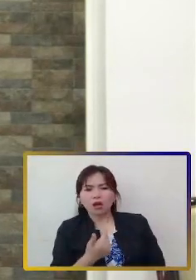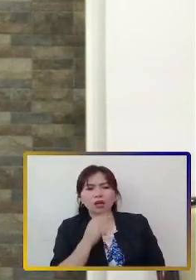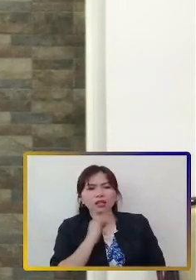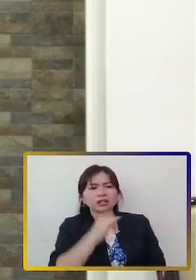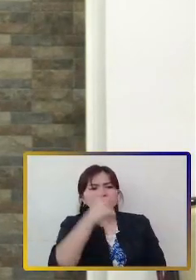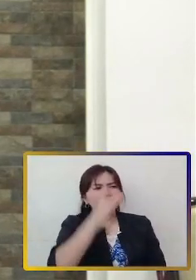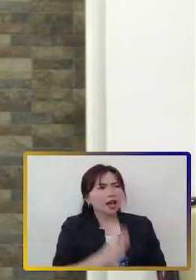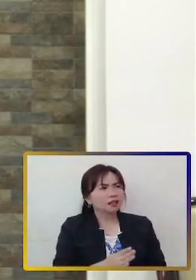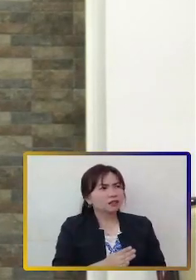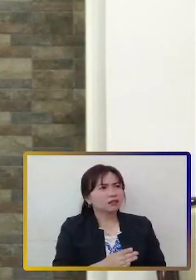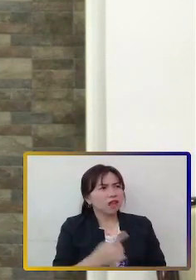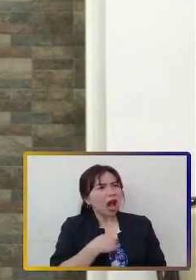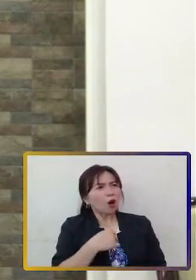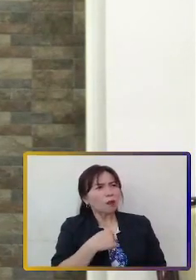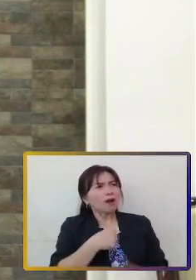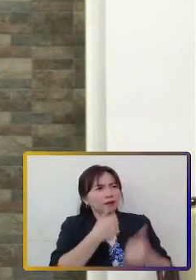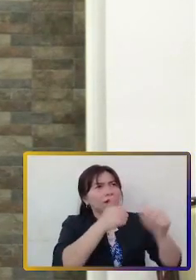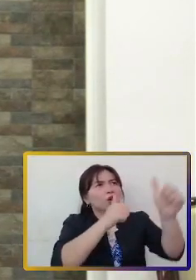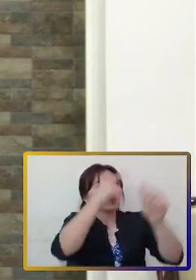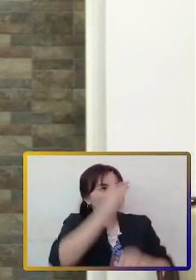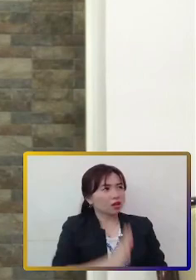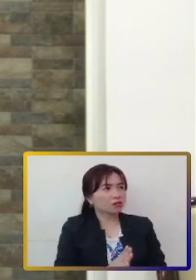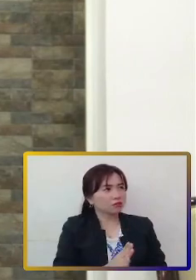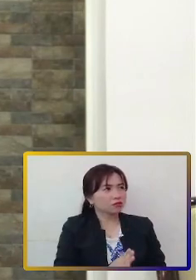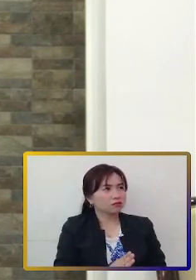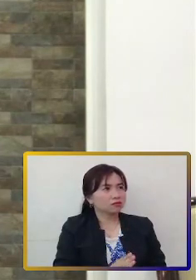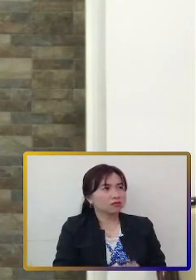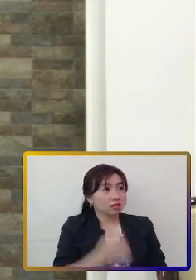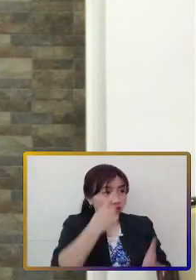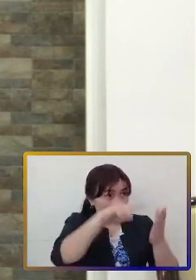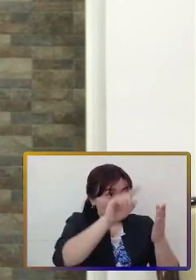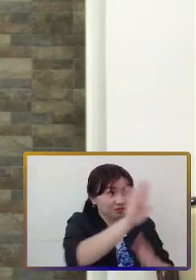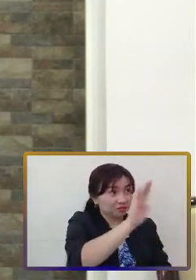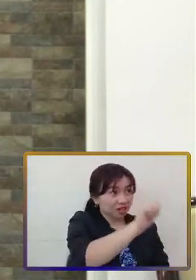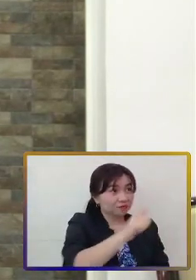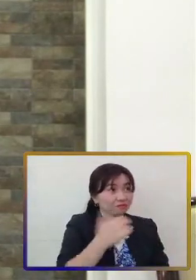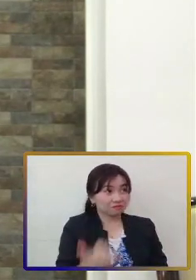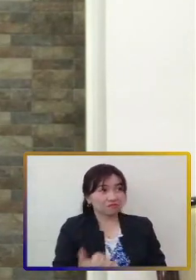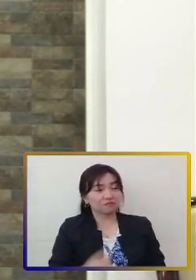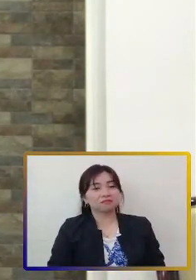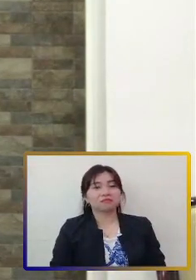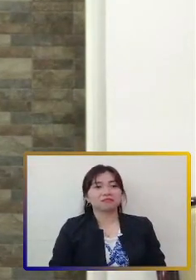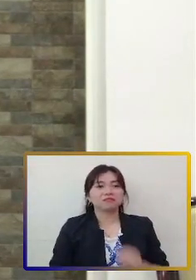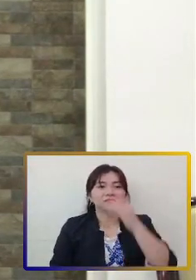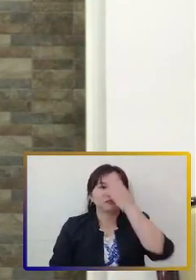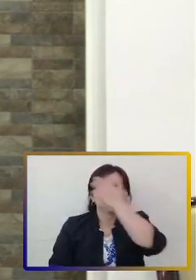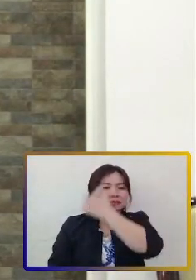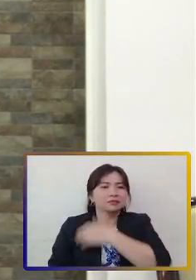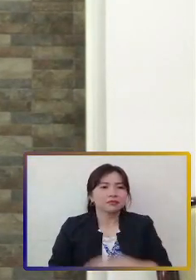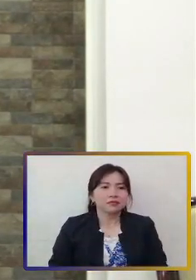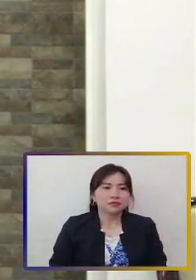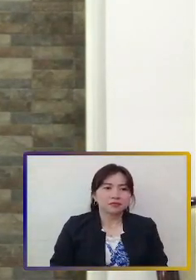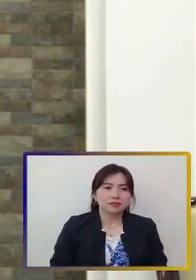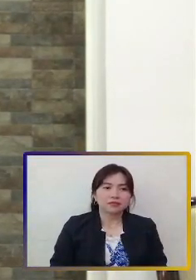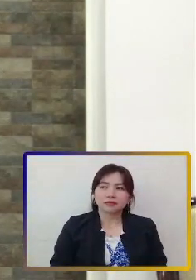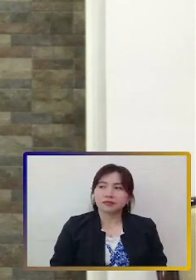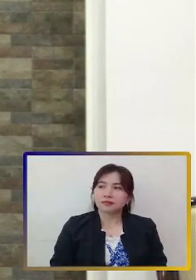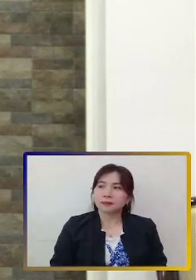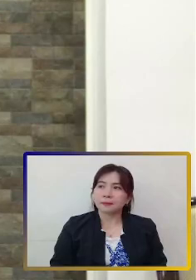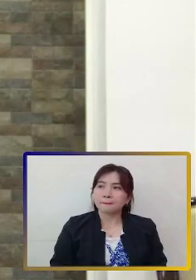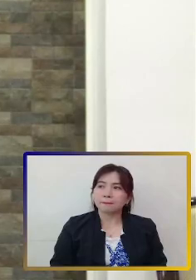Freedom from doubt the last sabi ng biblya o sa definition natin ng word na